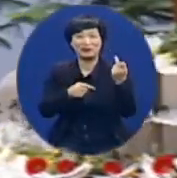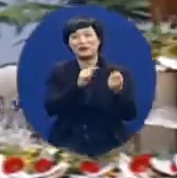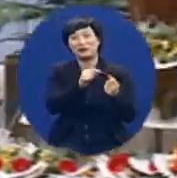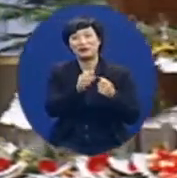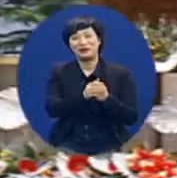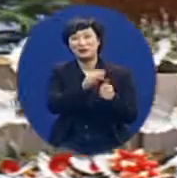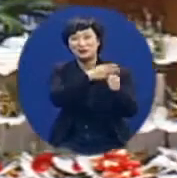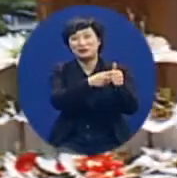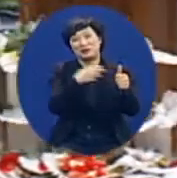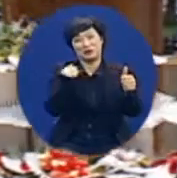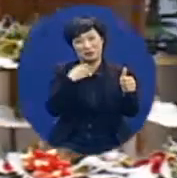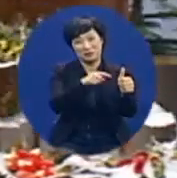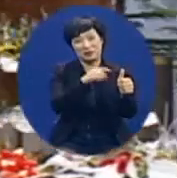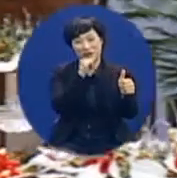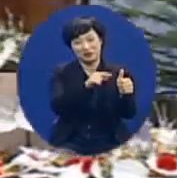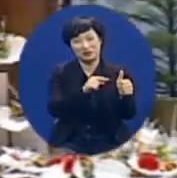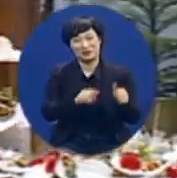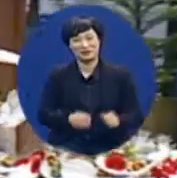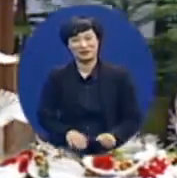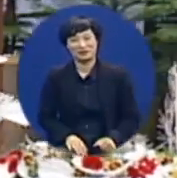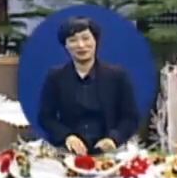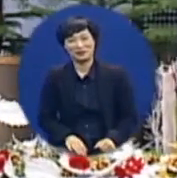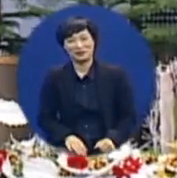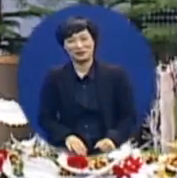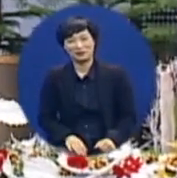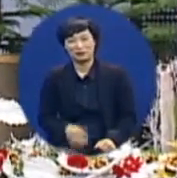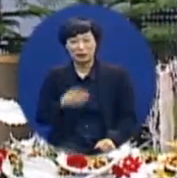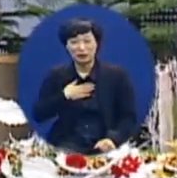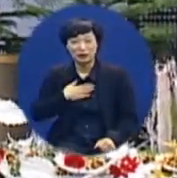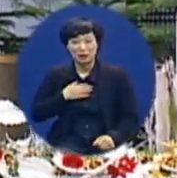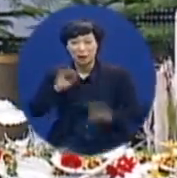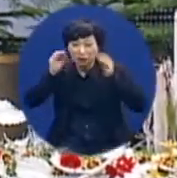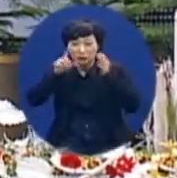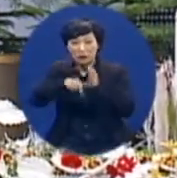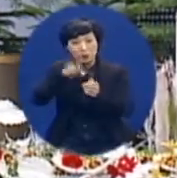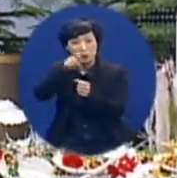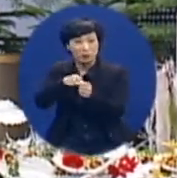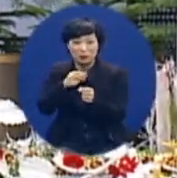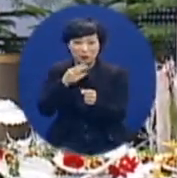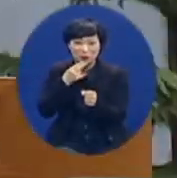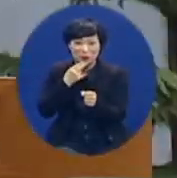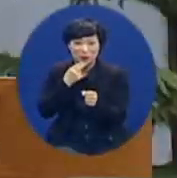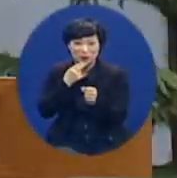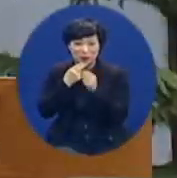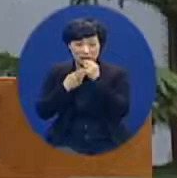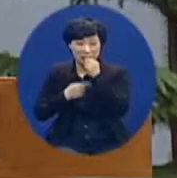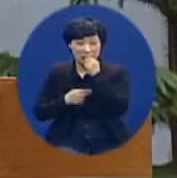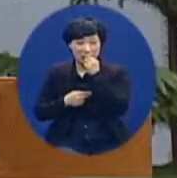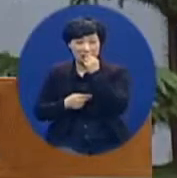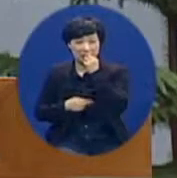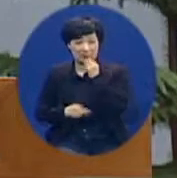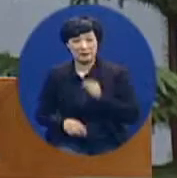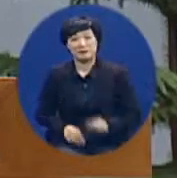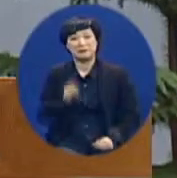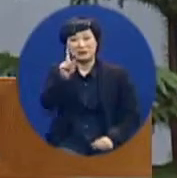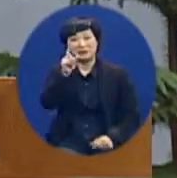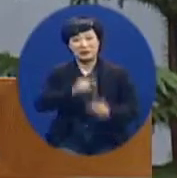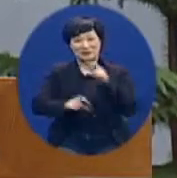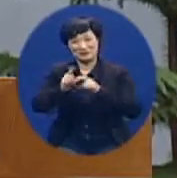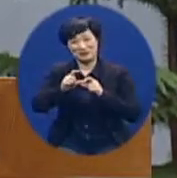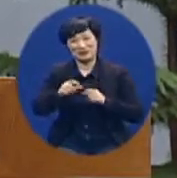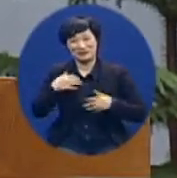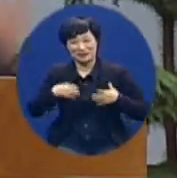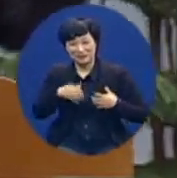선생님이니까 그것도 감사한 거예 목적도 없어 또 하나 재밌는 것이